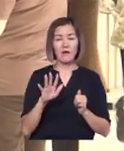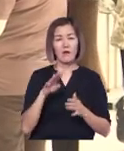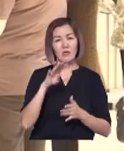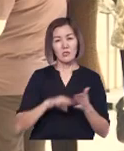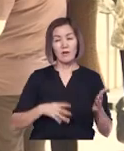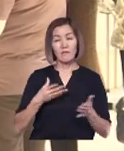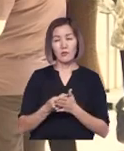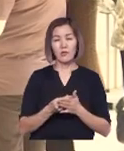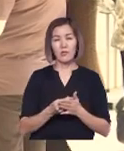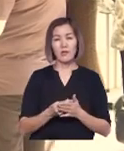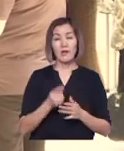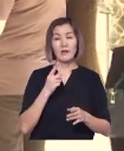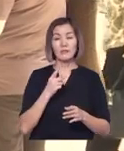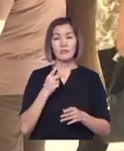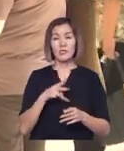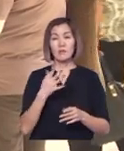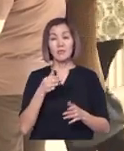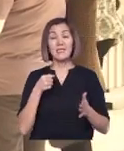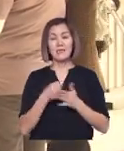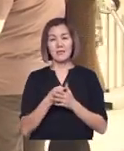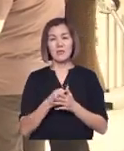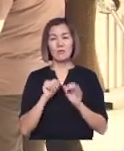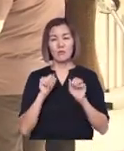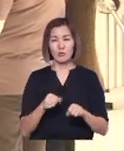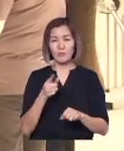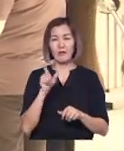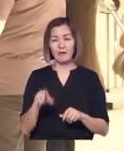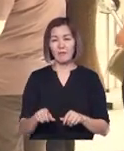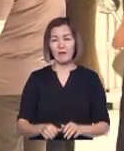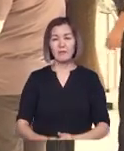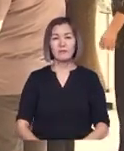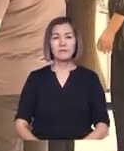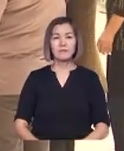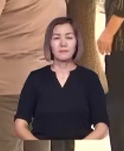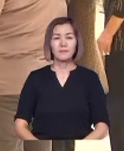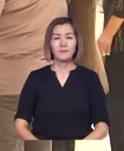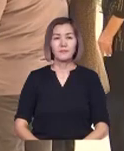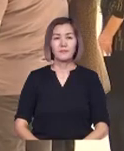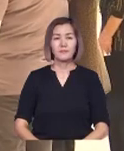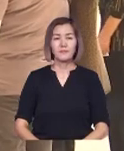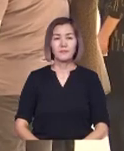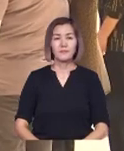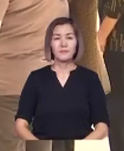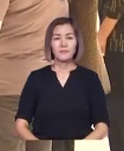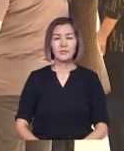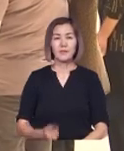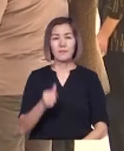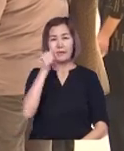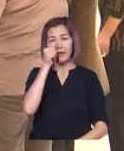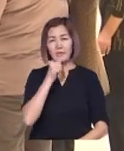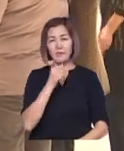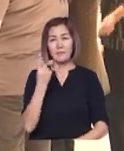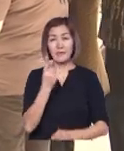күнгі дейін мысалға келетін болсаңыздар, адам басына 25 килограмм жаңағы айна бірақ